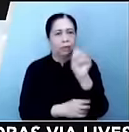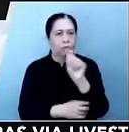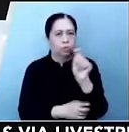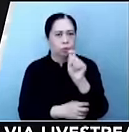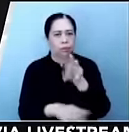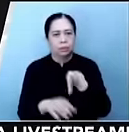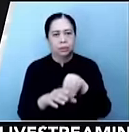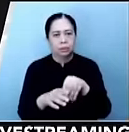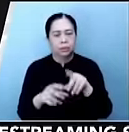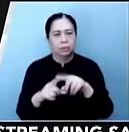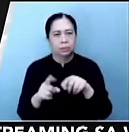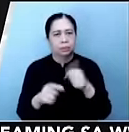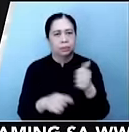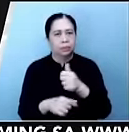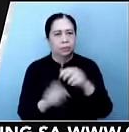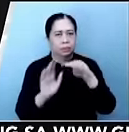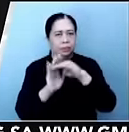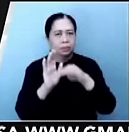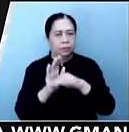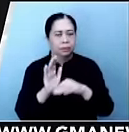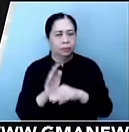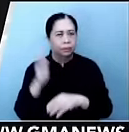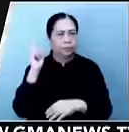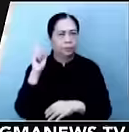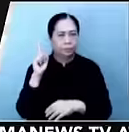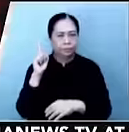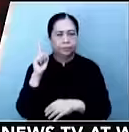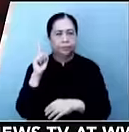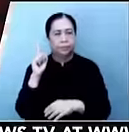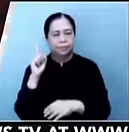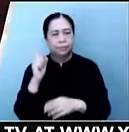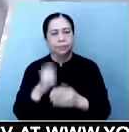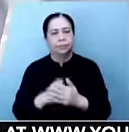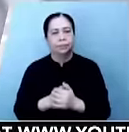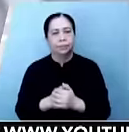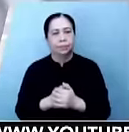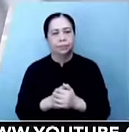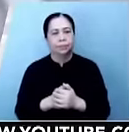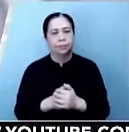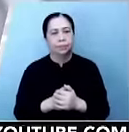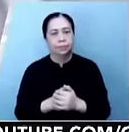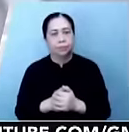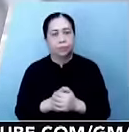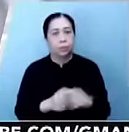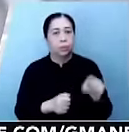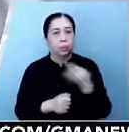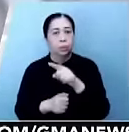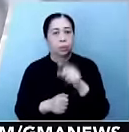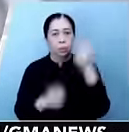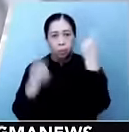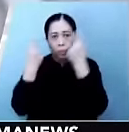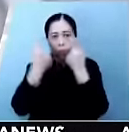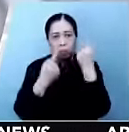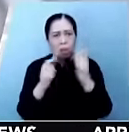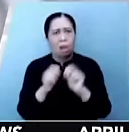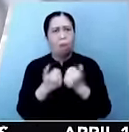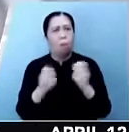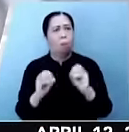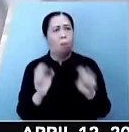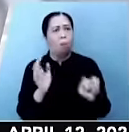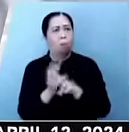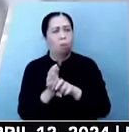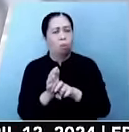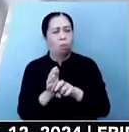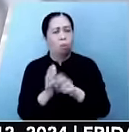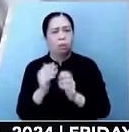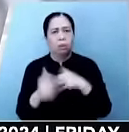mga biyaheng Navaliches, Monumento, E. Rodriguez, Cubao de Visoria at Pasig. Sa mga nag-aalala na wala silang masasakyan sa tigil pasada sa